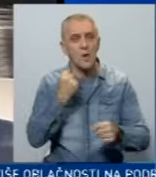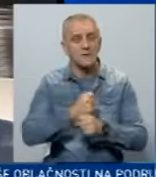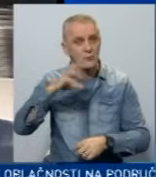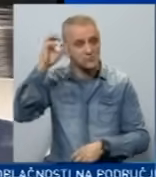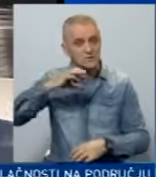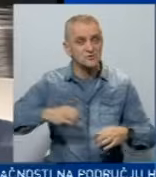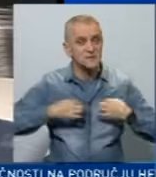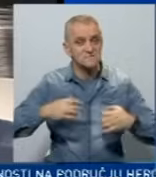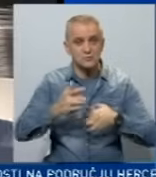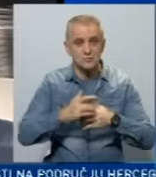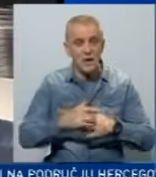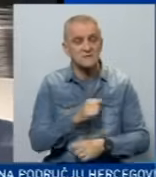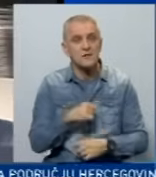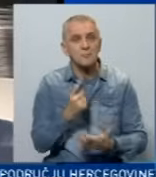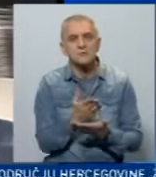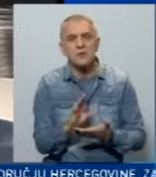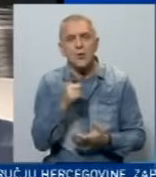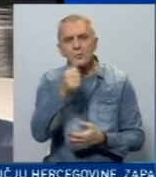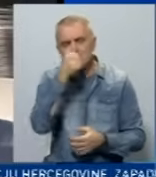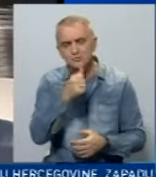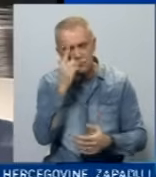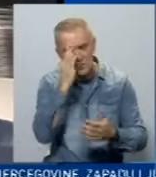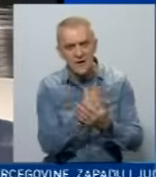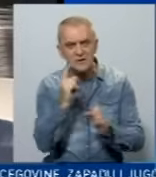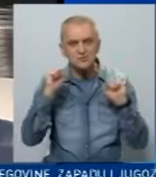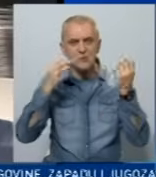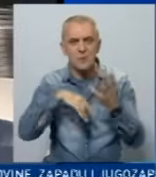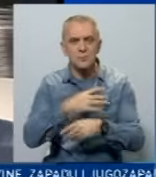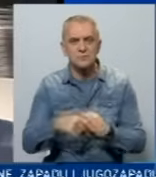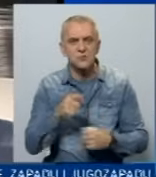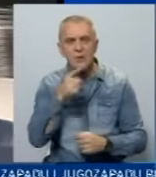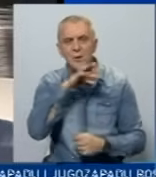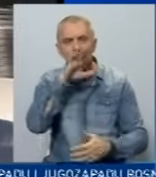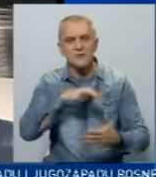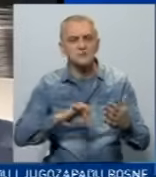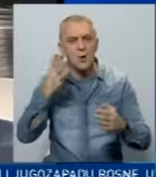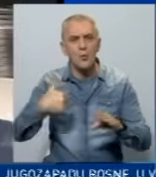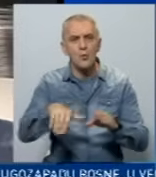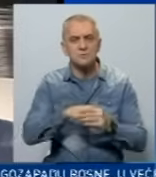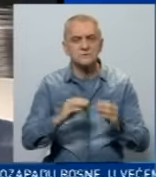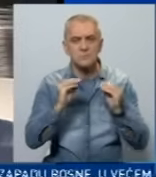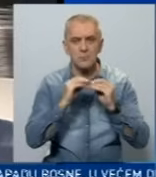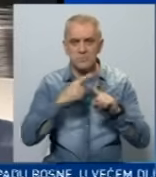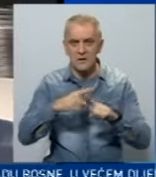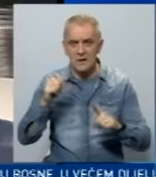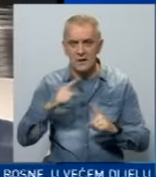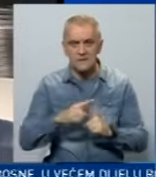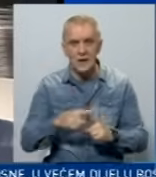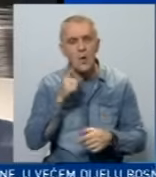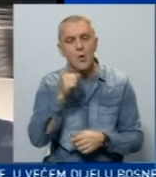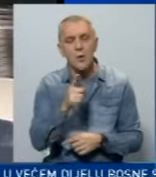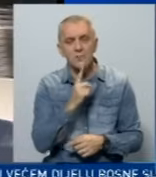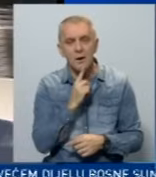radnog staža, zdravstveno osiguranje samo su dio onoga što karakteriše te proteste. Ovo je priča o